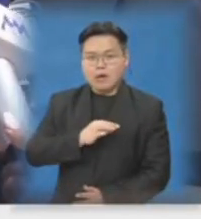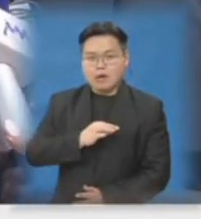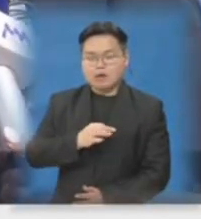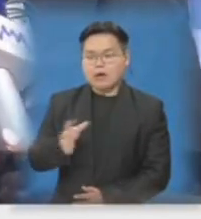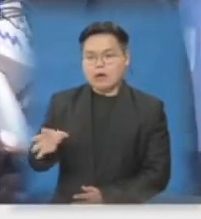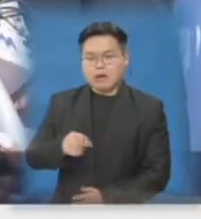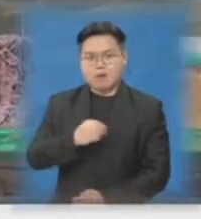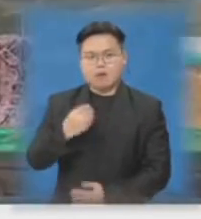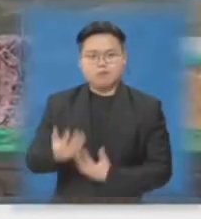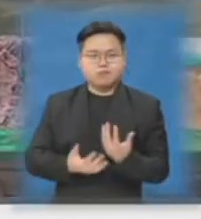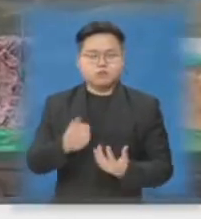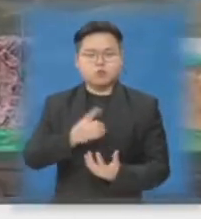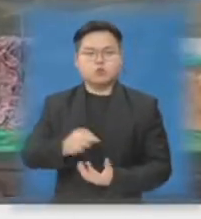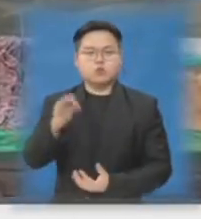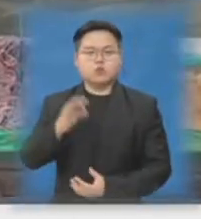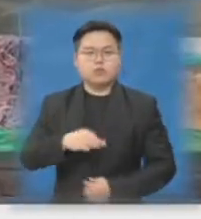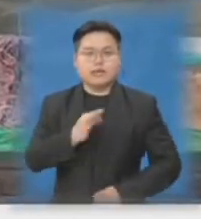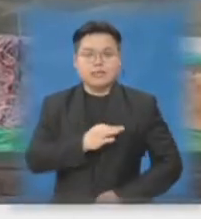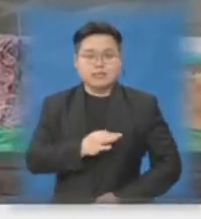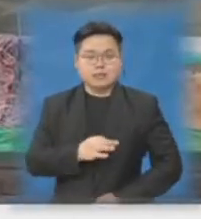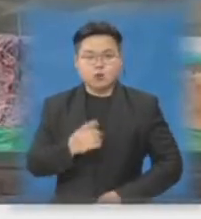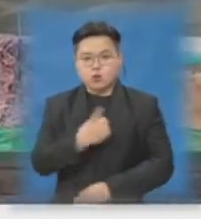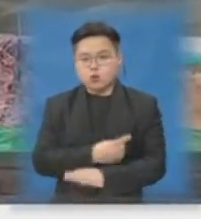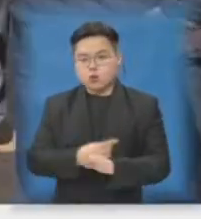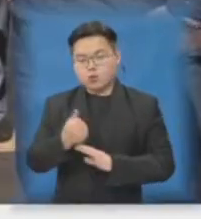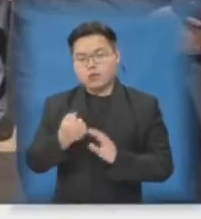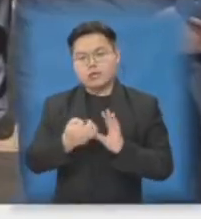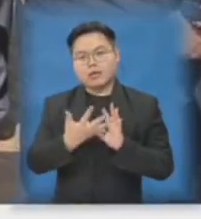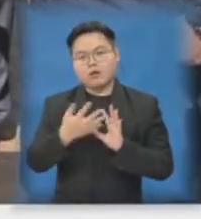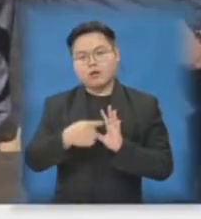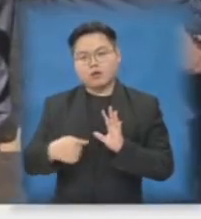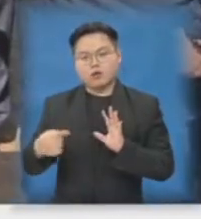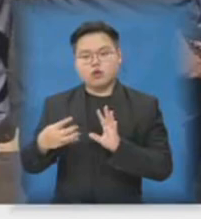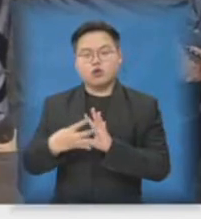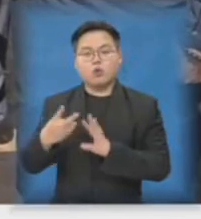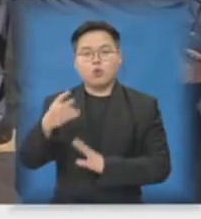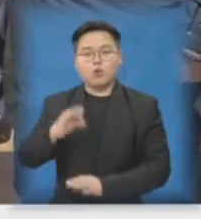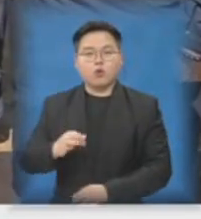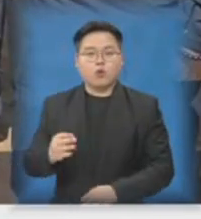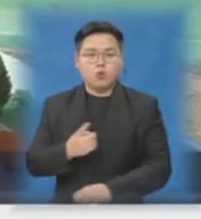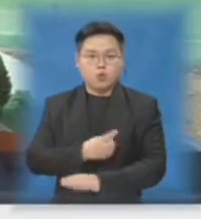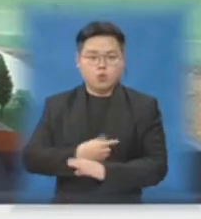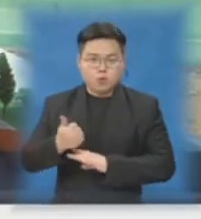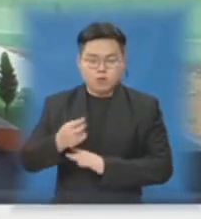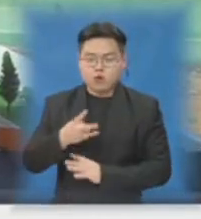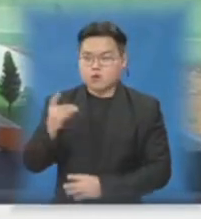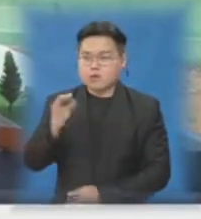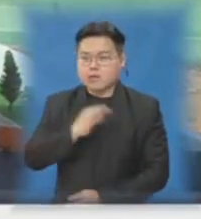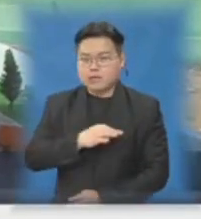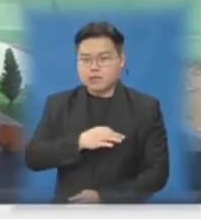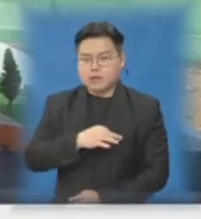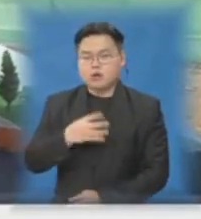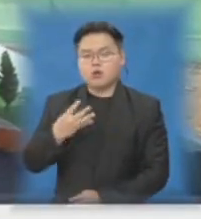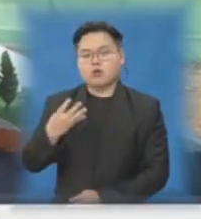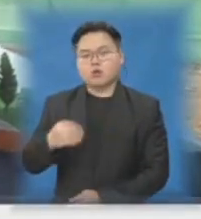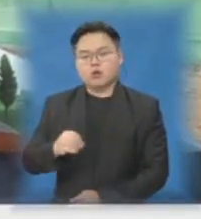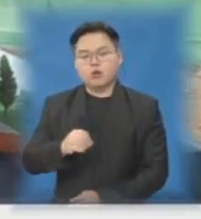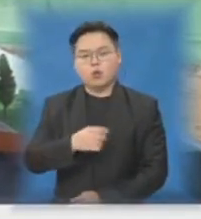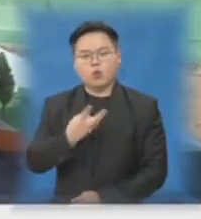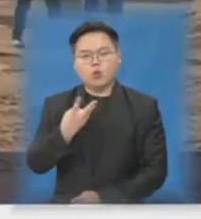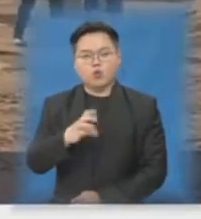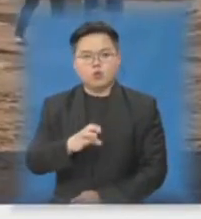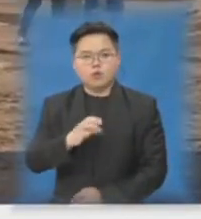ашигтүлийн коэффициент 85-90% өндөртэй тул нүүрсний хэрэглээ 40% үнсний гаралт 25% хүртэл буурах юм